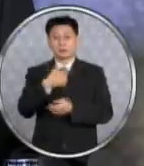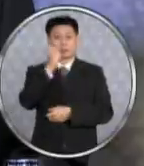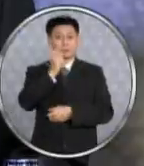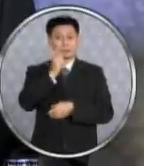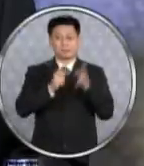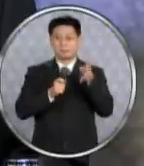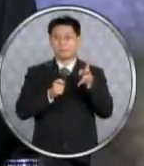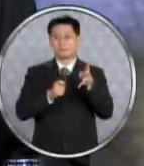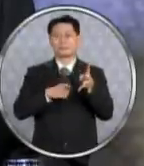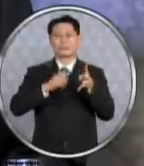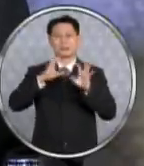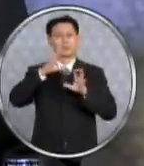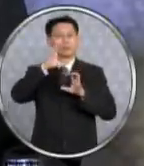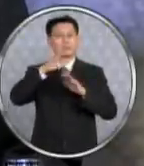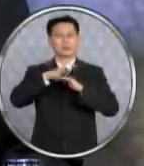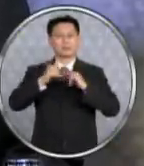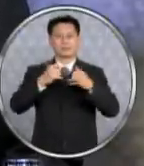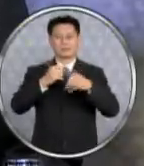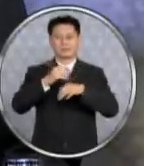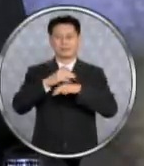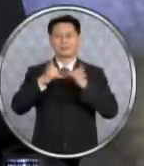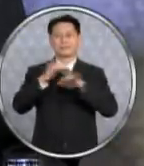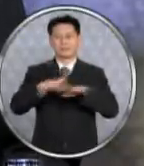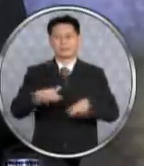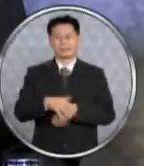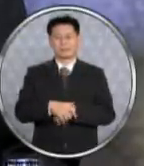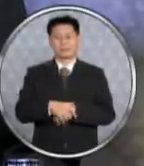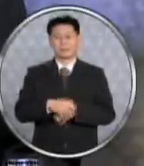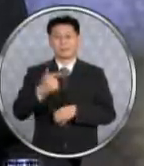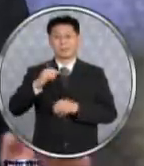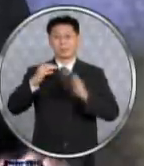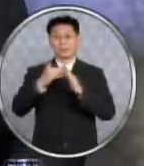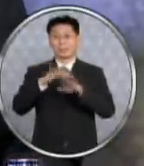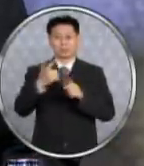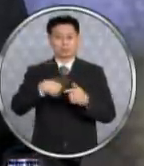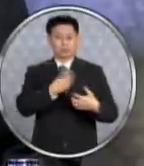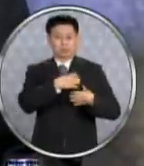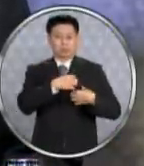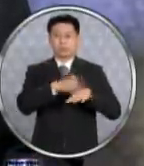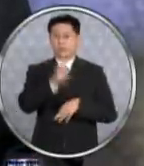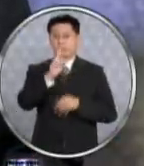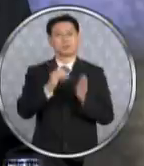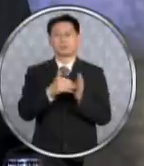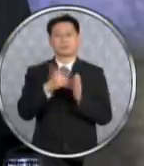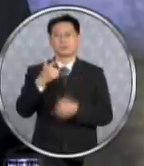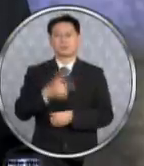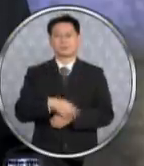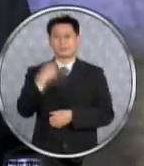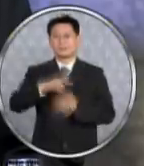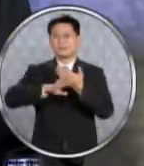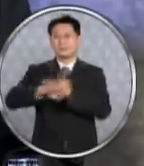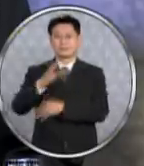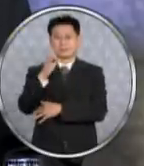欢用的4个字，叫做国泰民安。国家安全不是只有 军事安全，还有我